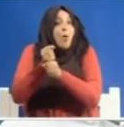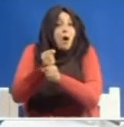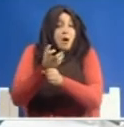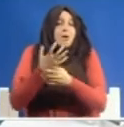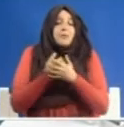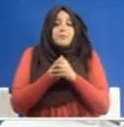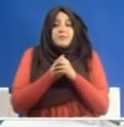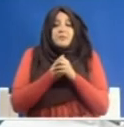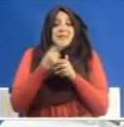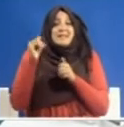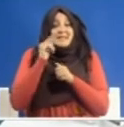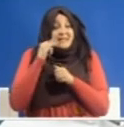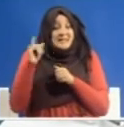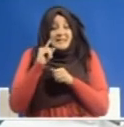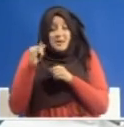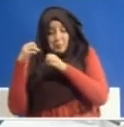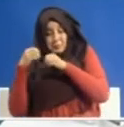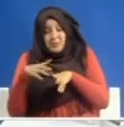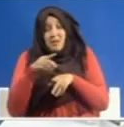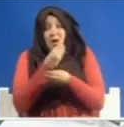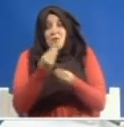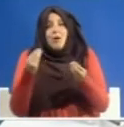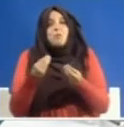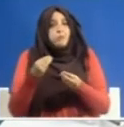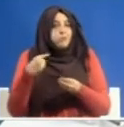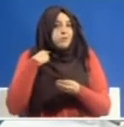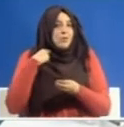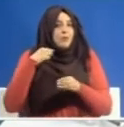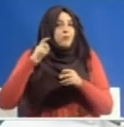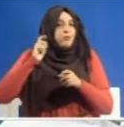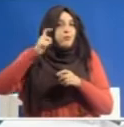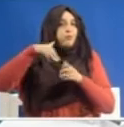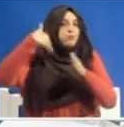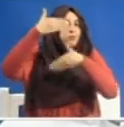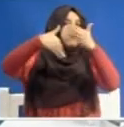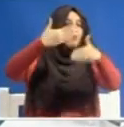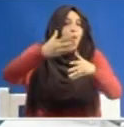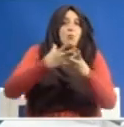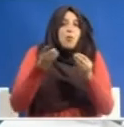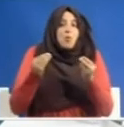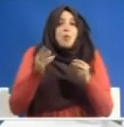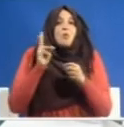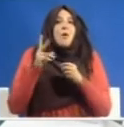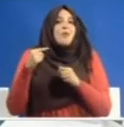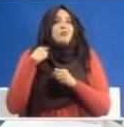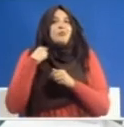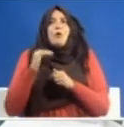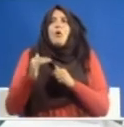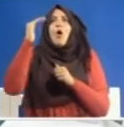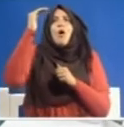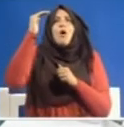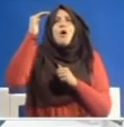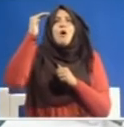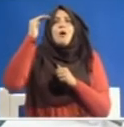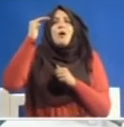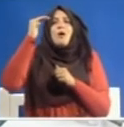الصغار فضياعهم يؤدي إلى ضياع أجيال عديدة. لذلك يقول الحكماء ضياع الكبار يؤدي إلى